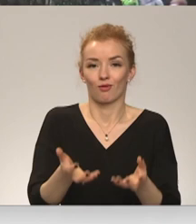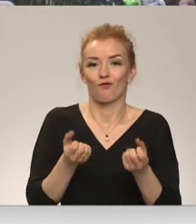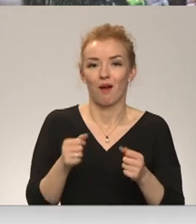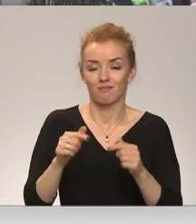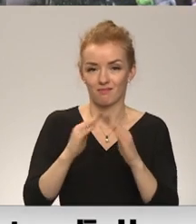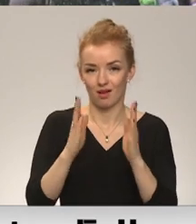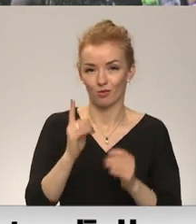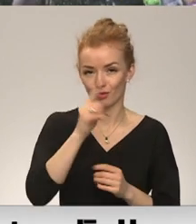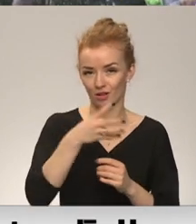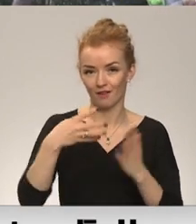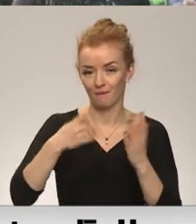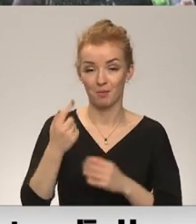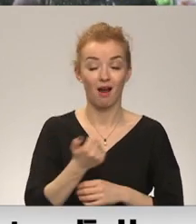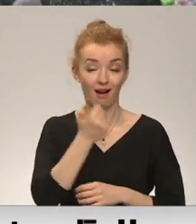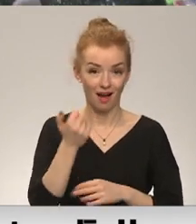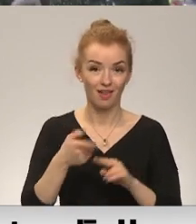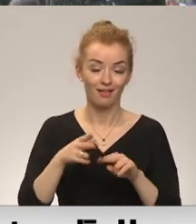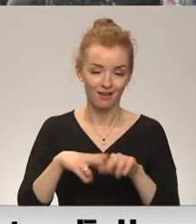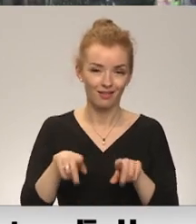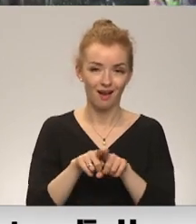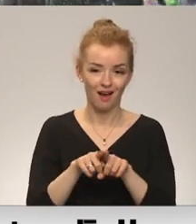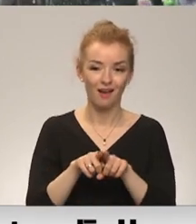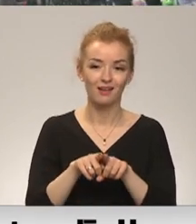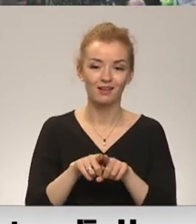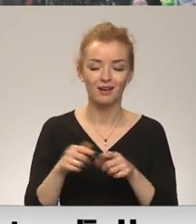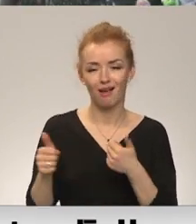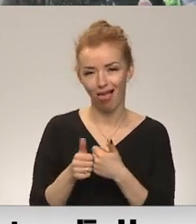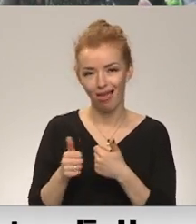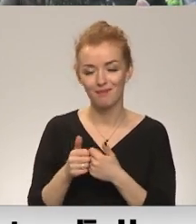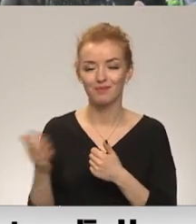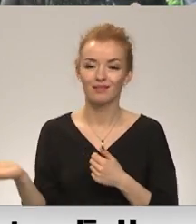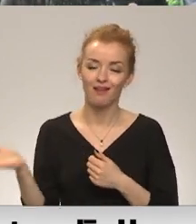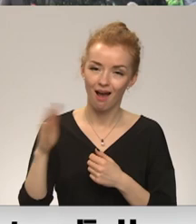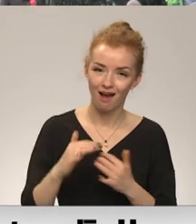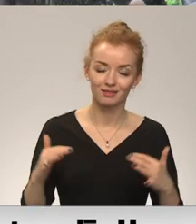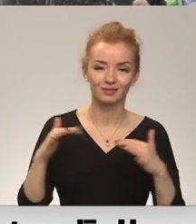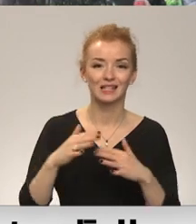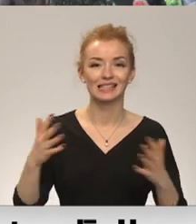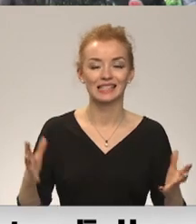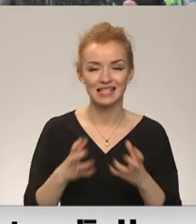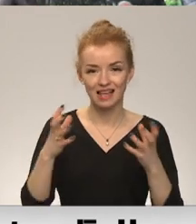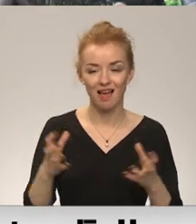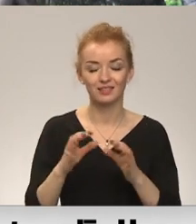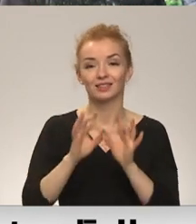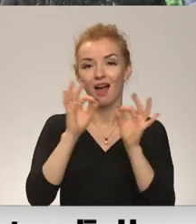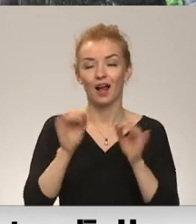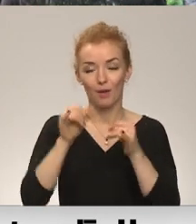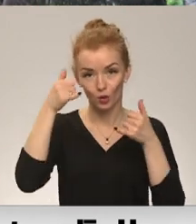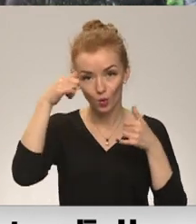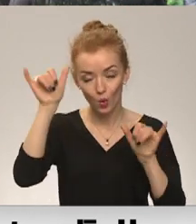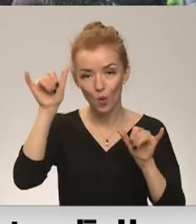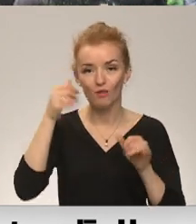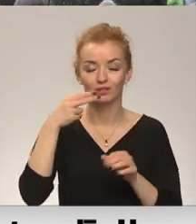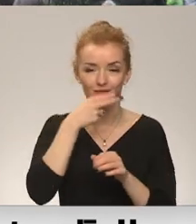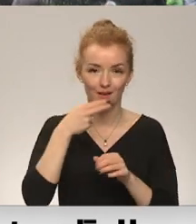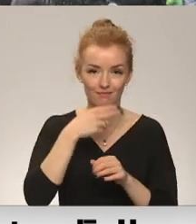māju 91. Gadā, tad jau arī Rīga kaimiņa nācīja sienu pļāva, jo iesākām govis turēt, jo darbi nebija